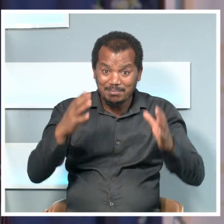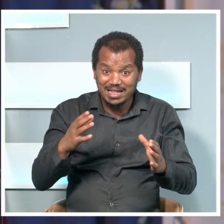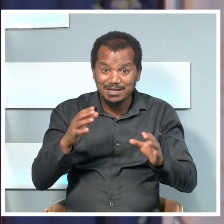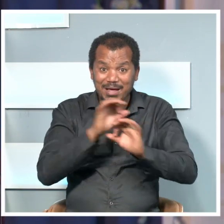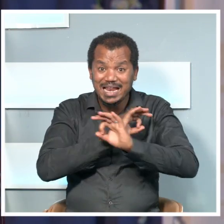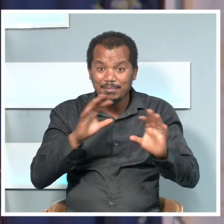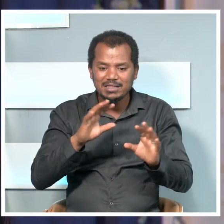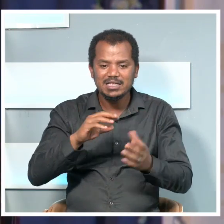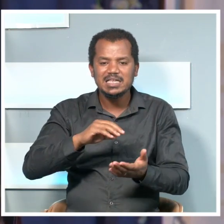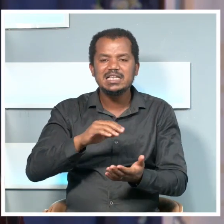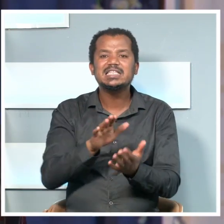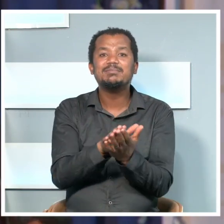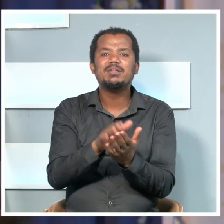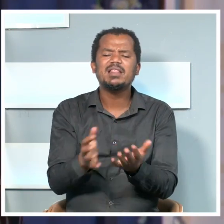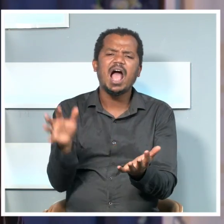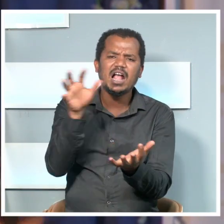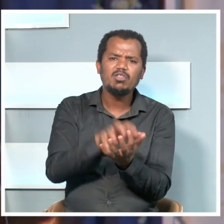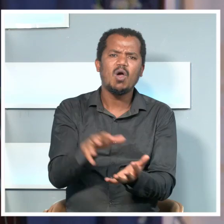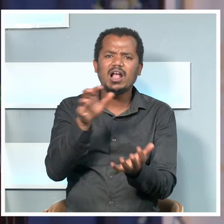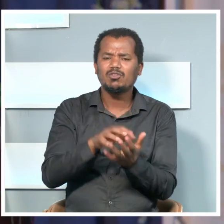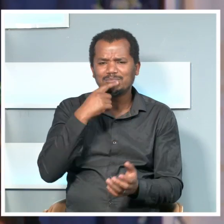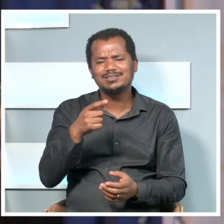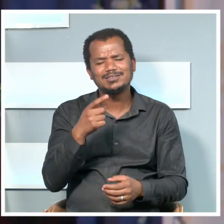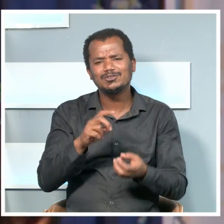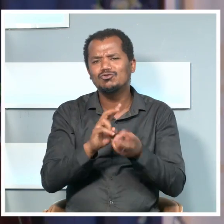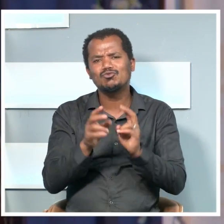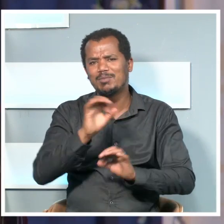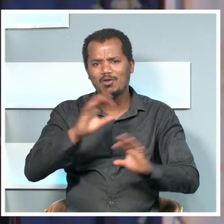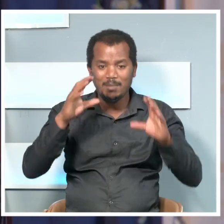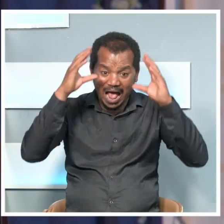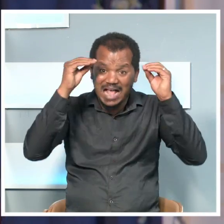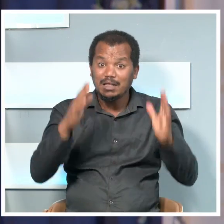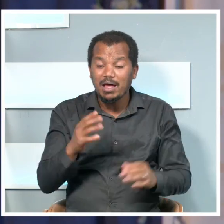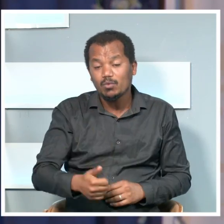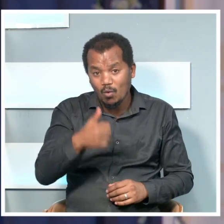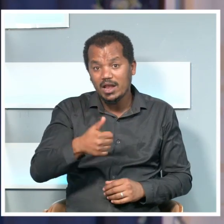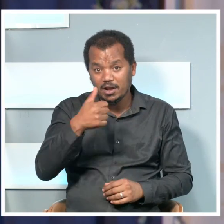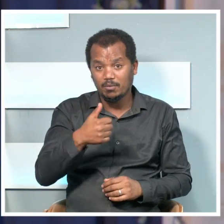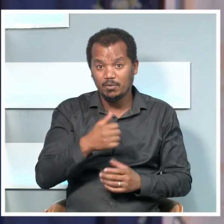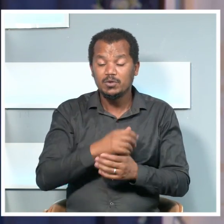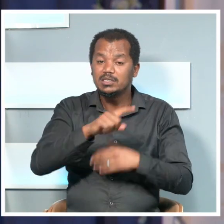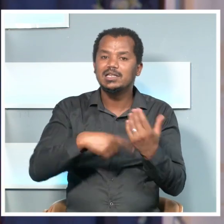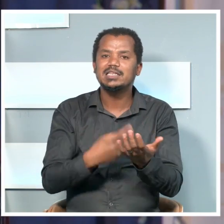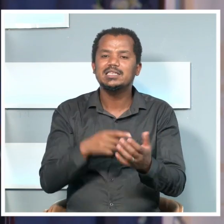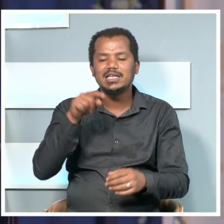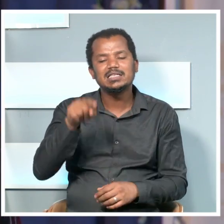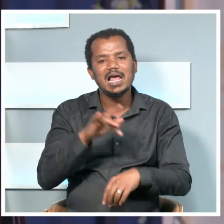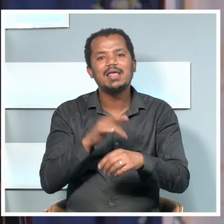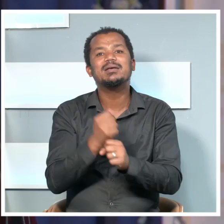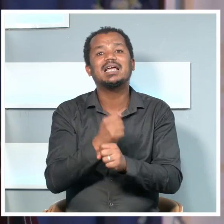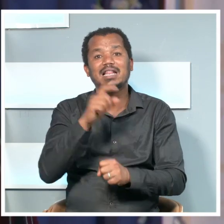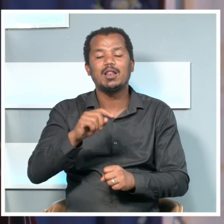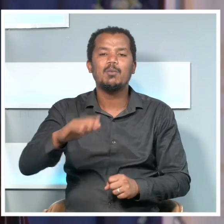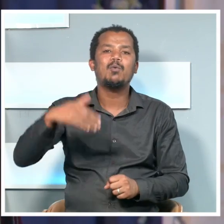لبت تمرت بيت أكاتو من عمين بنيل أي سارة أستماري نوبساين سلازي زالي نسارة تلبت